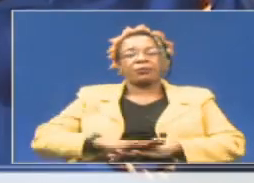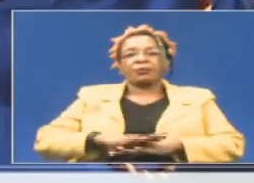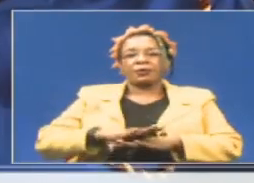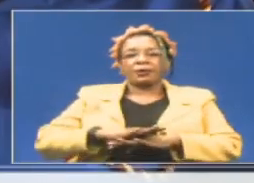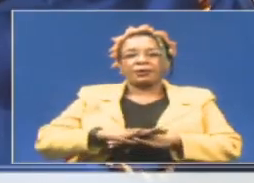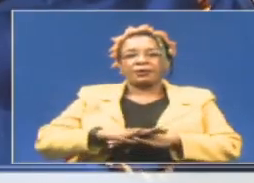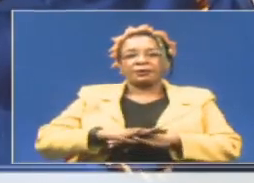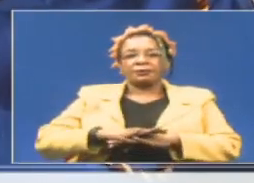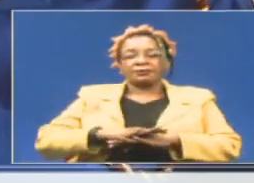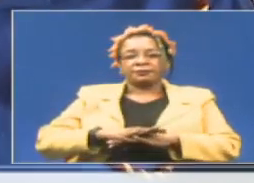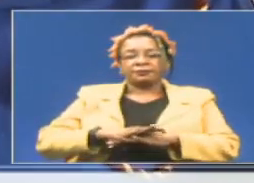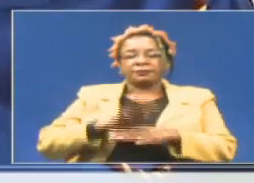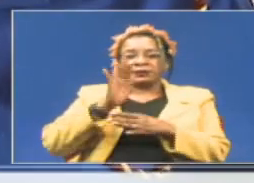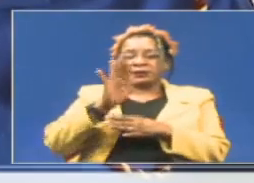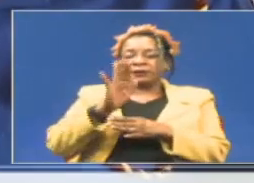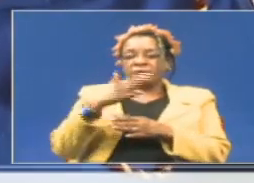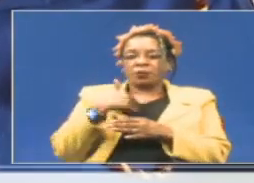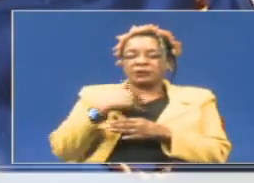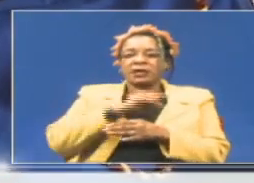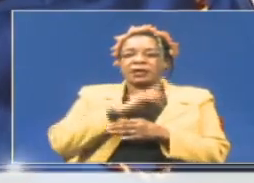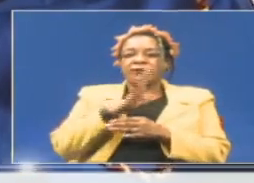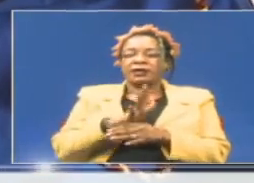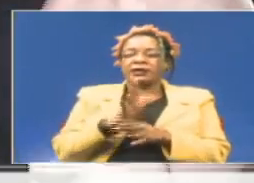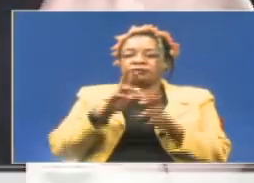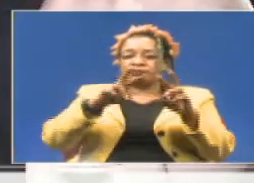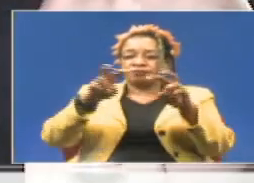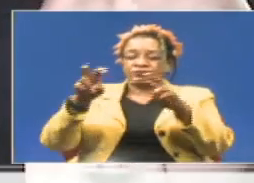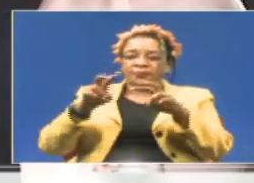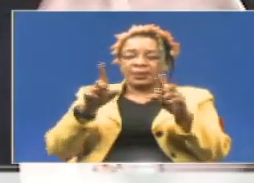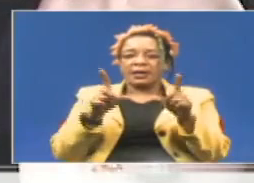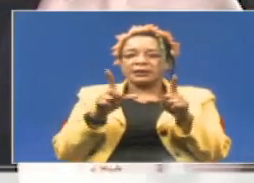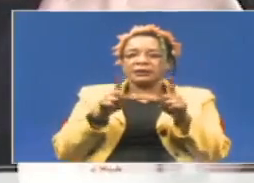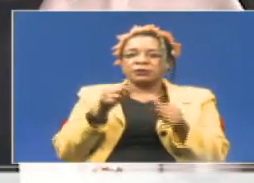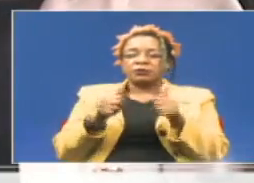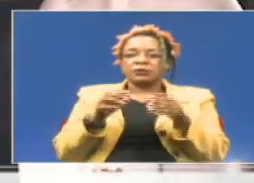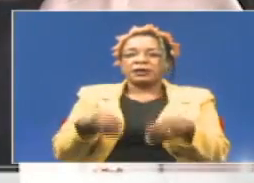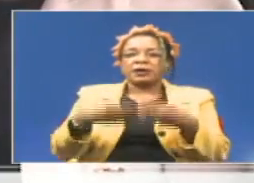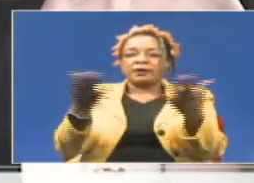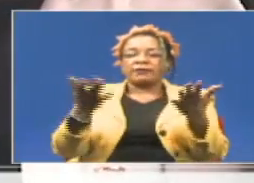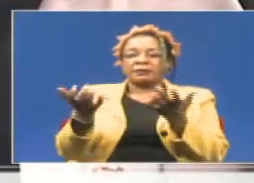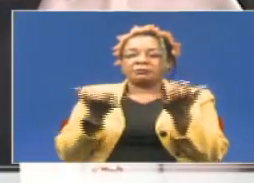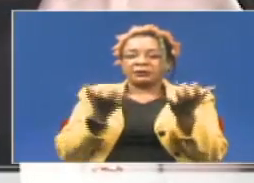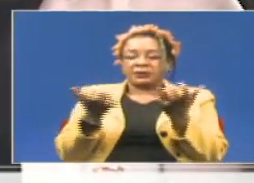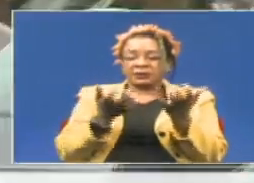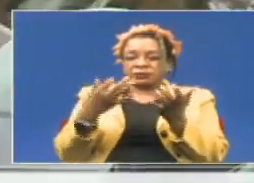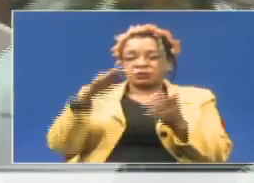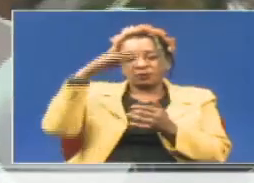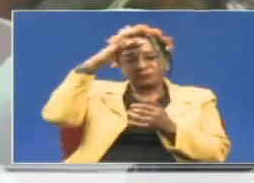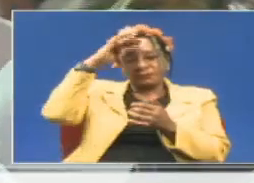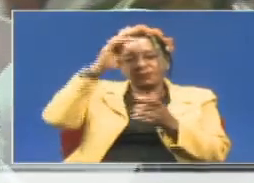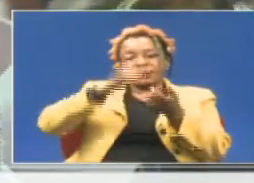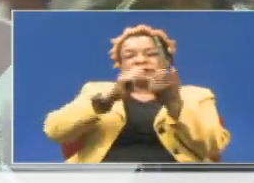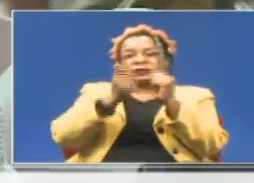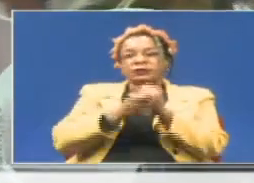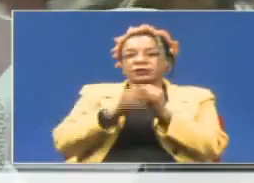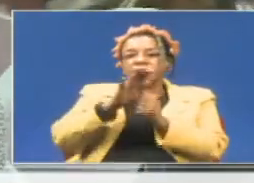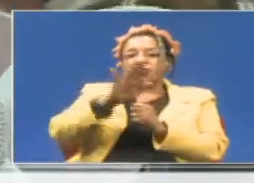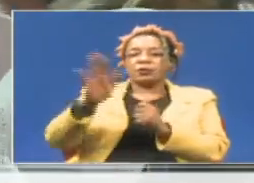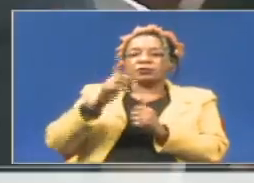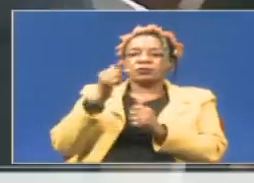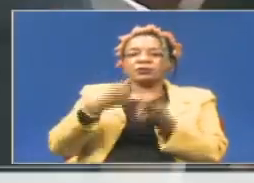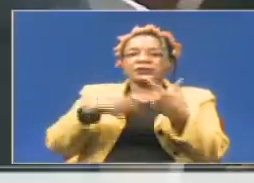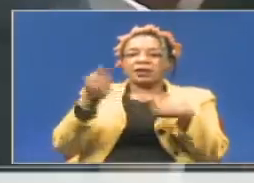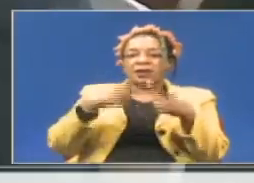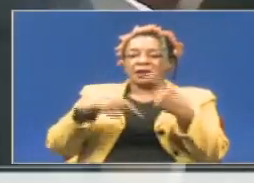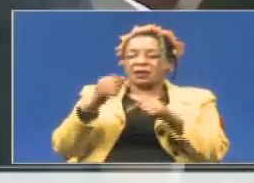Rigathi aliwataka magavana kukagua leseni zilizotolewa kwa wanabiashara wa mvinyo na kubatilisha za wale wanaouza